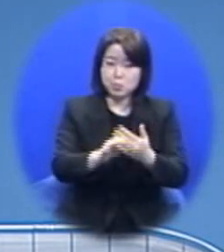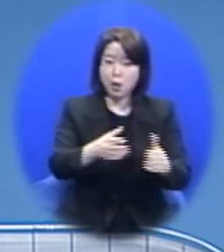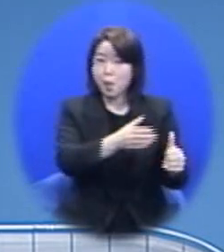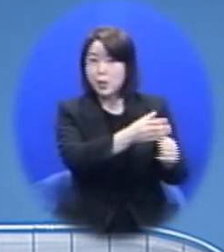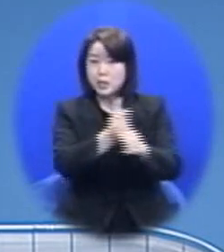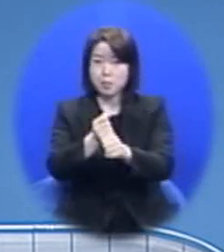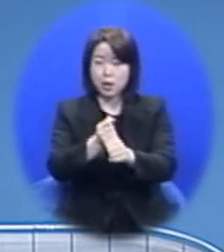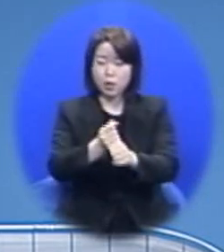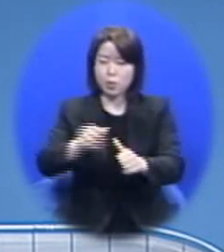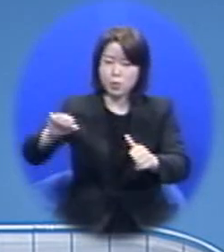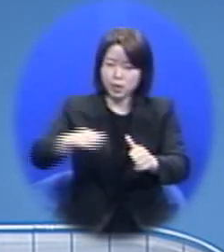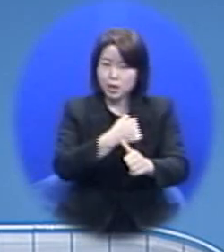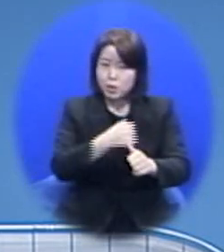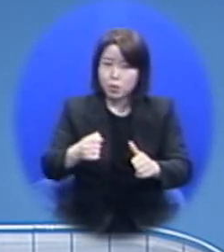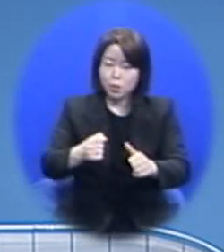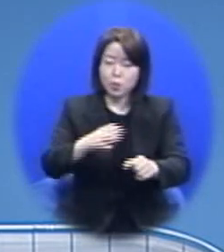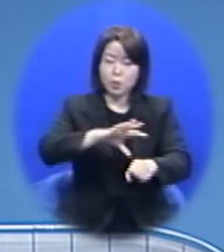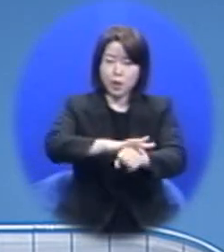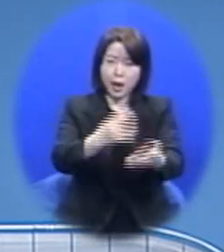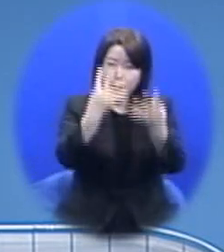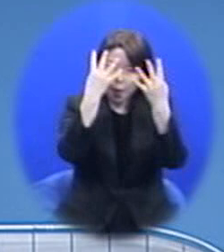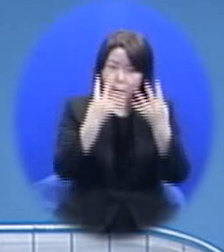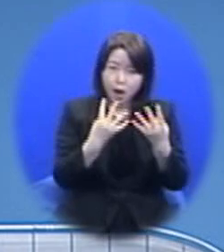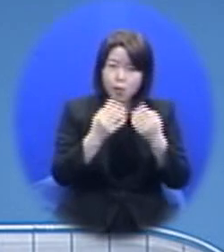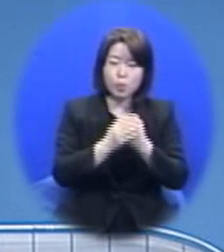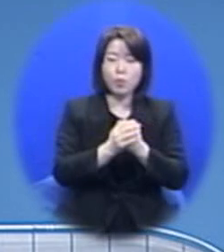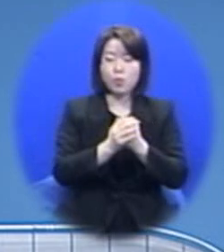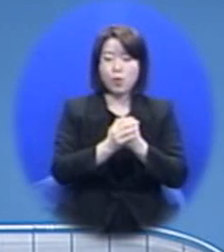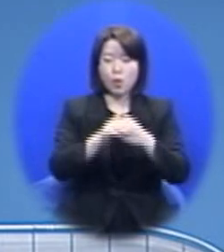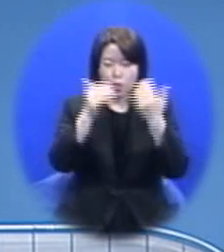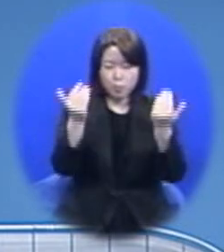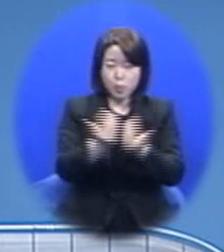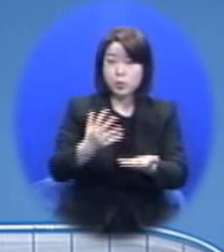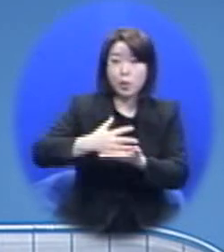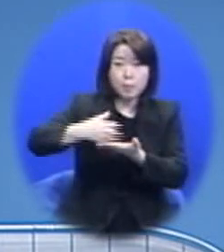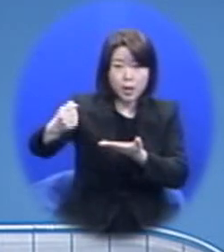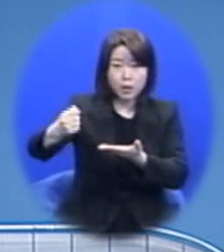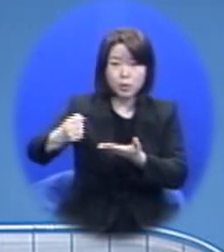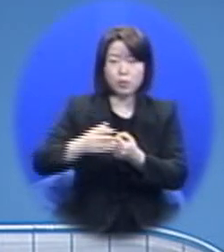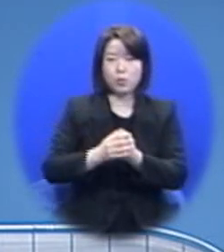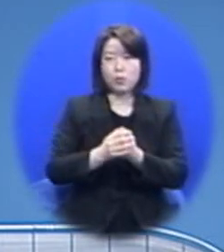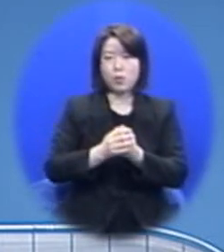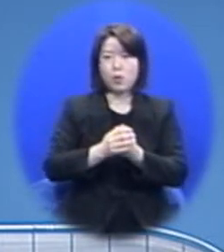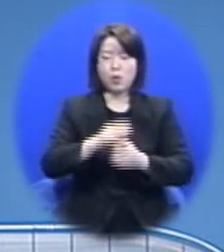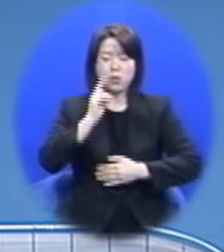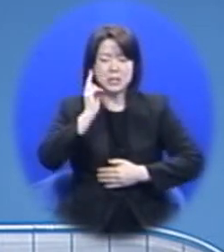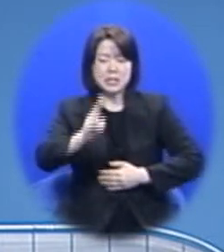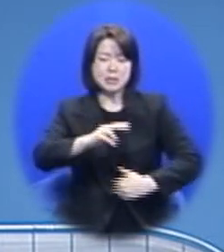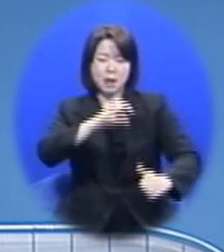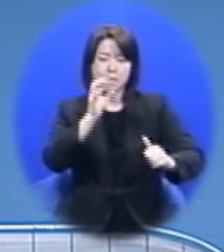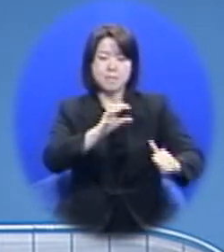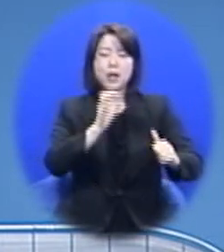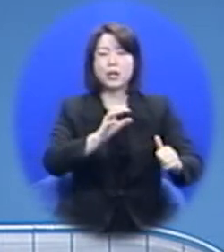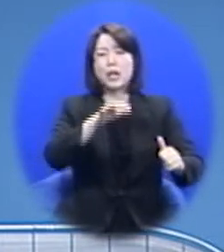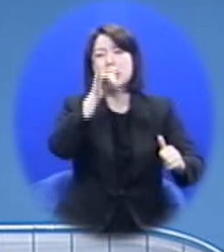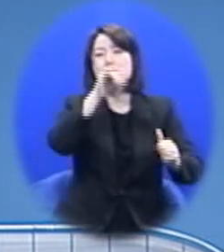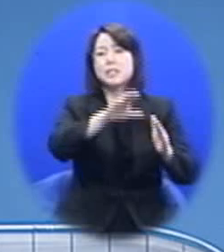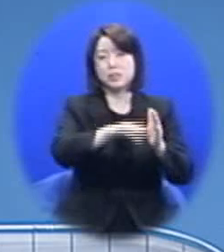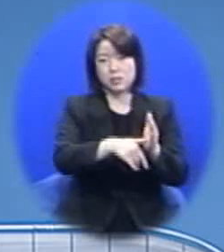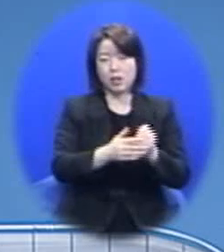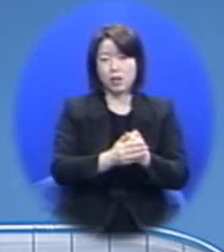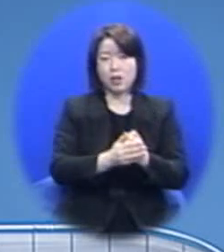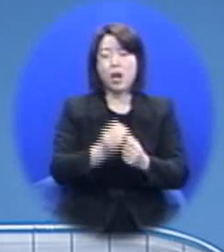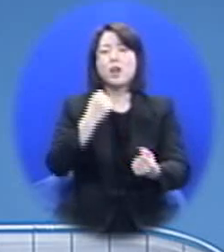믿으면 때리고 감옥에 가두고, 예수 믿으면 모든 거 다 빼앗아가고 무시무시한 박해가 있던 시절입니다.